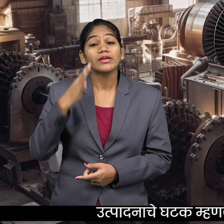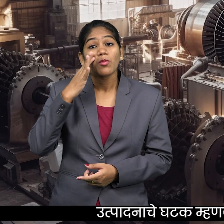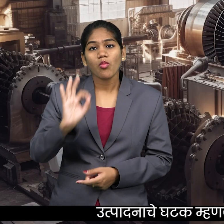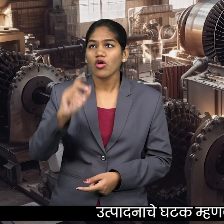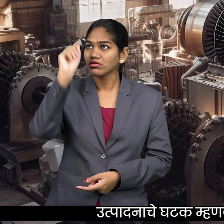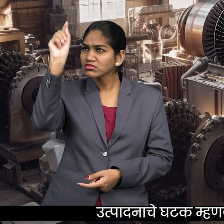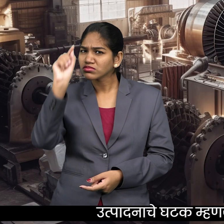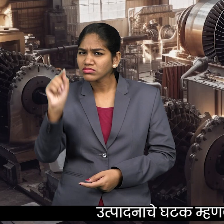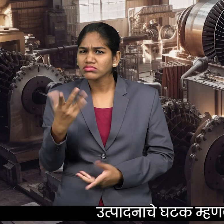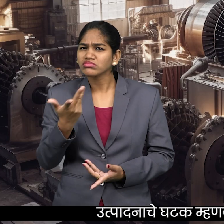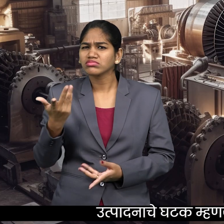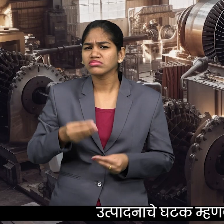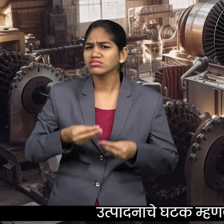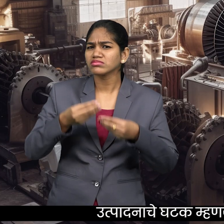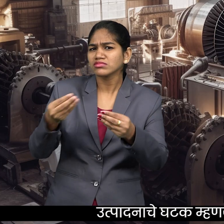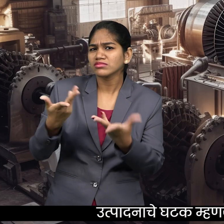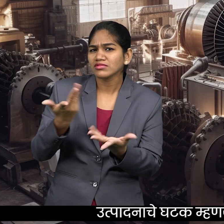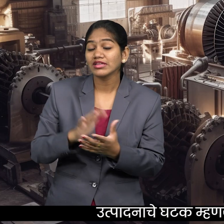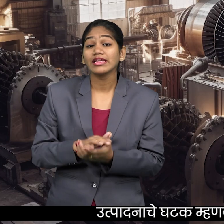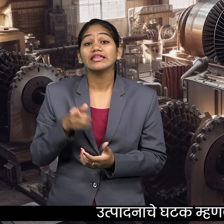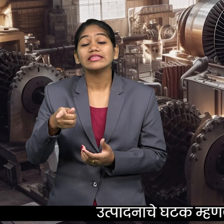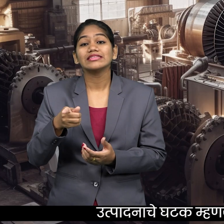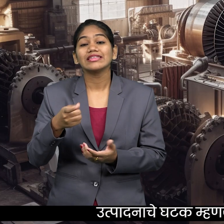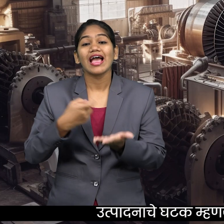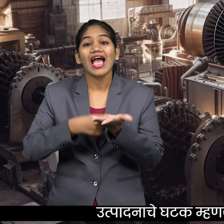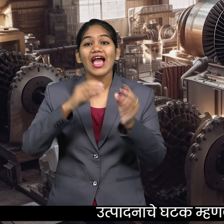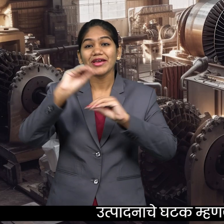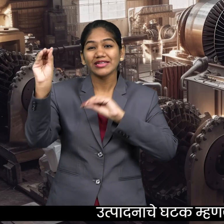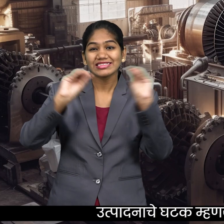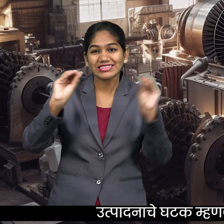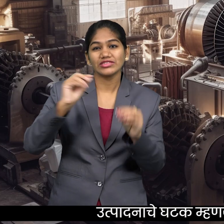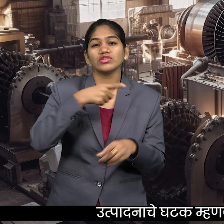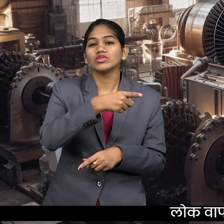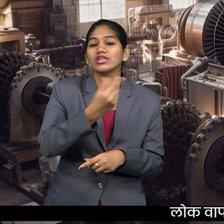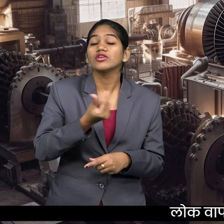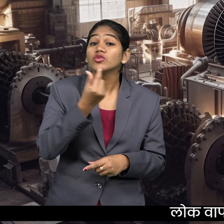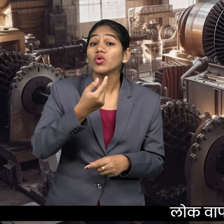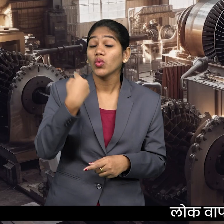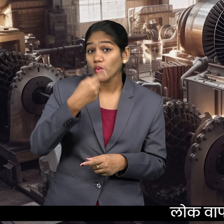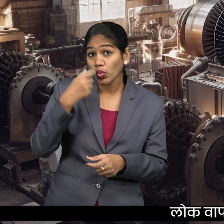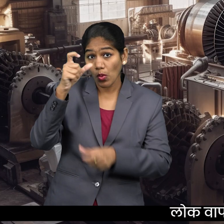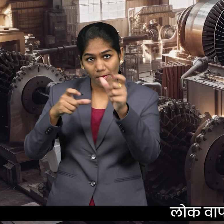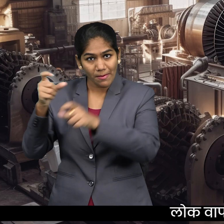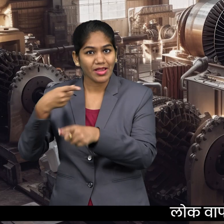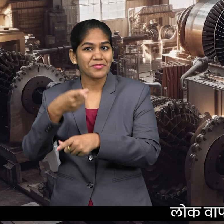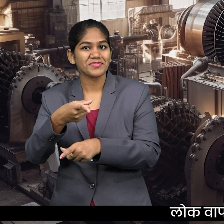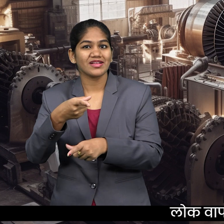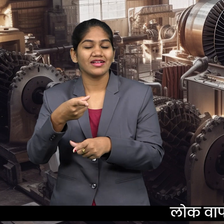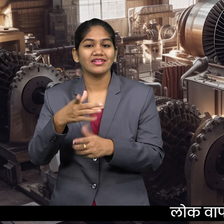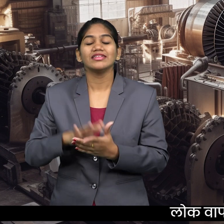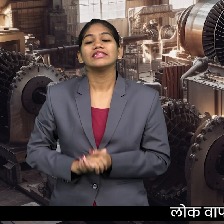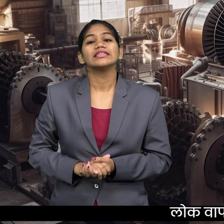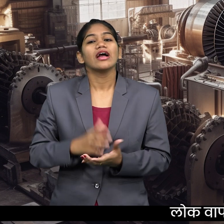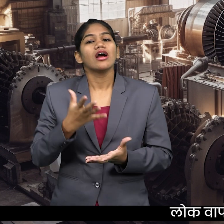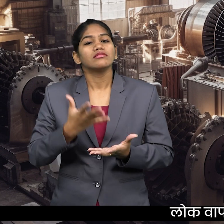उत्पादनाचे घटक म्हणजे वस्तू आणि सेवांच्या निर्मितीसाठी लोक वापरत असलेली